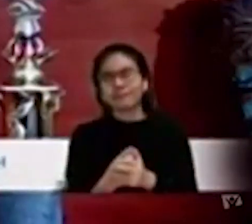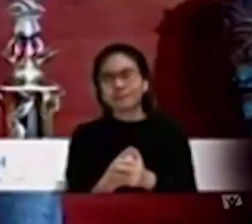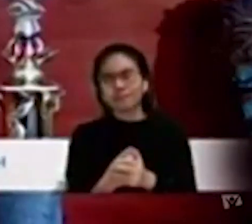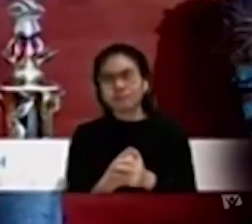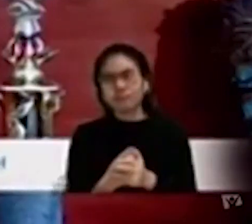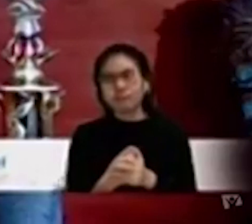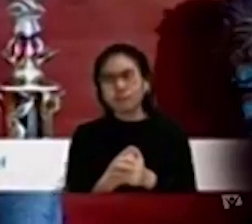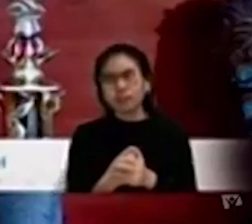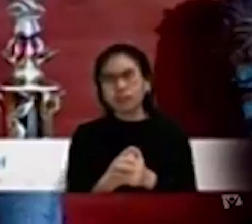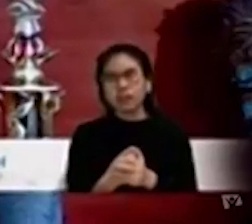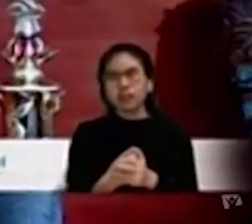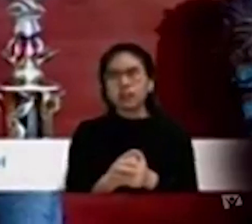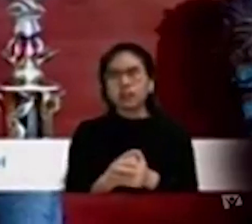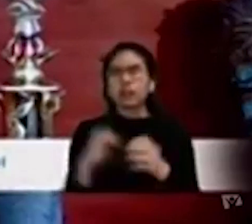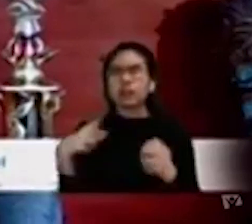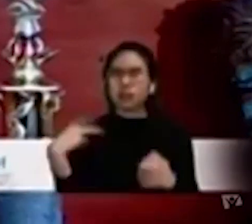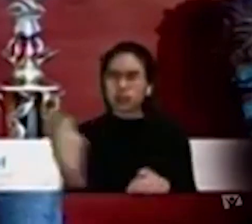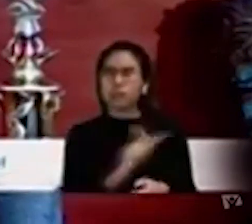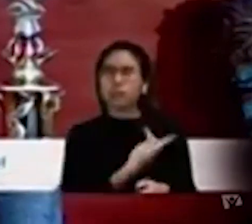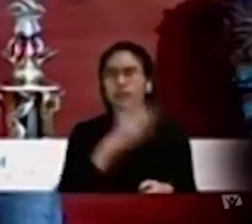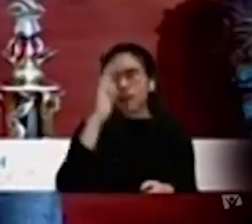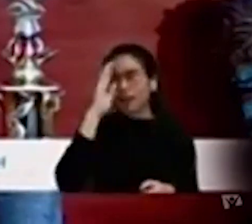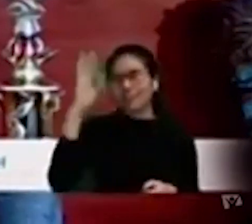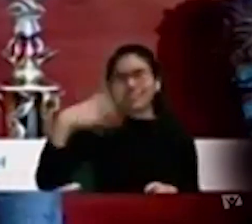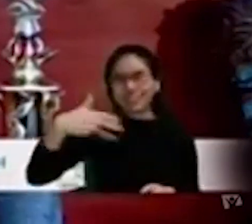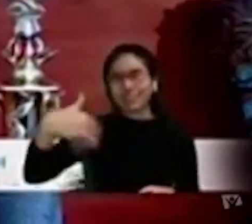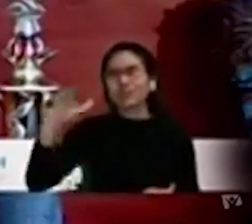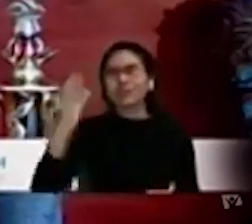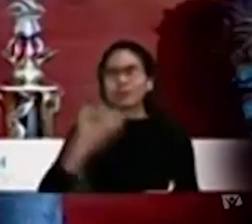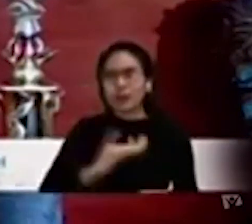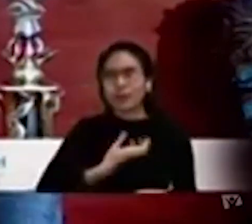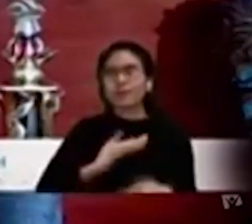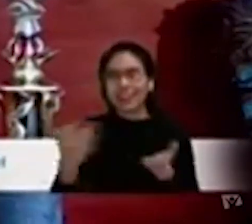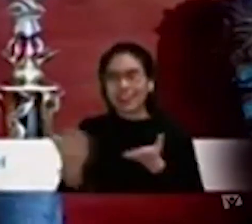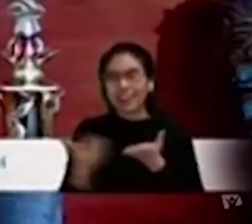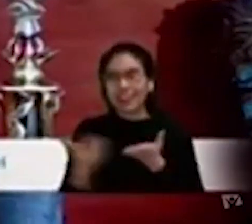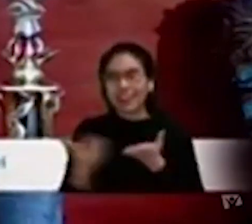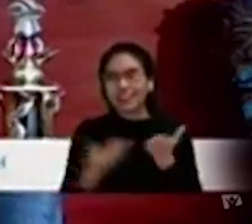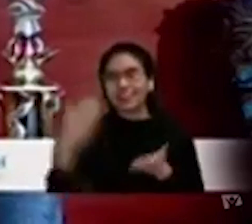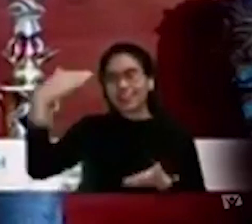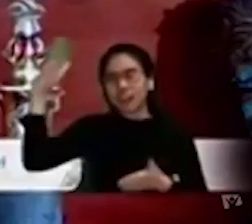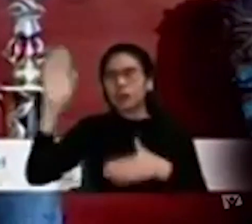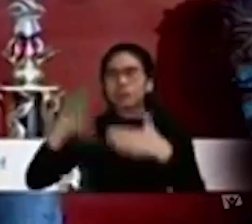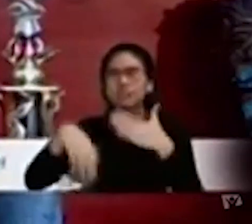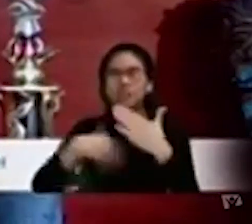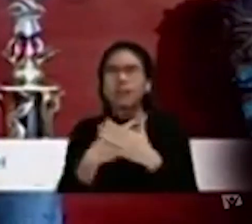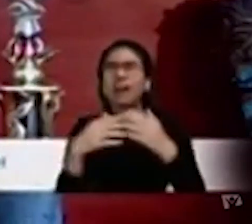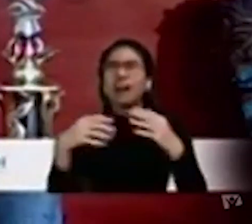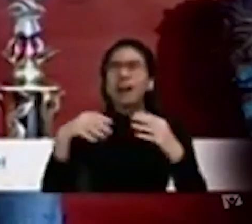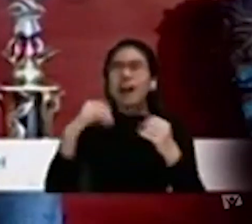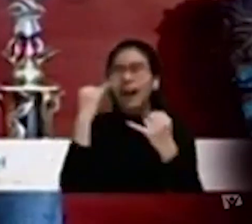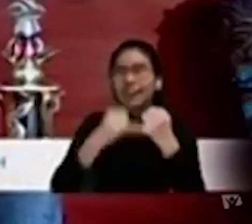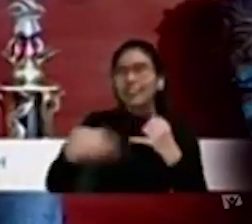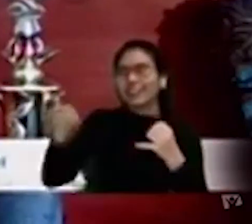hingga pada akhir zaman nanti. Kami juga berikrar ya Tuhan, agar dapat